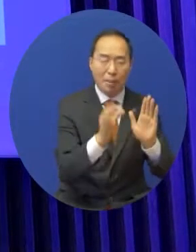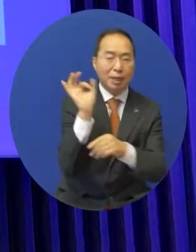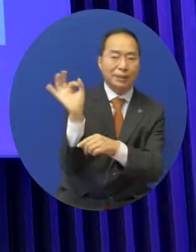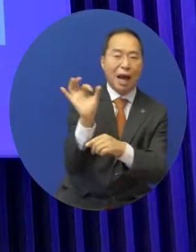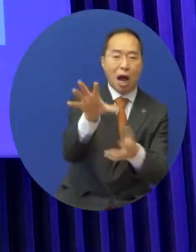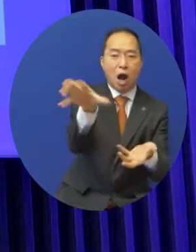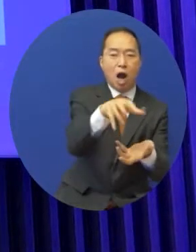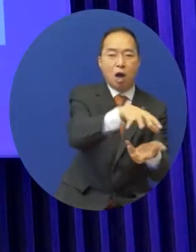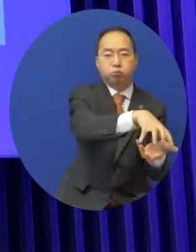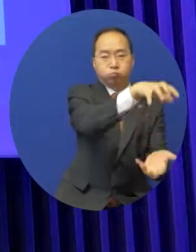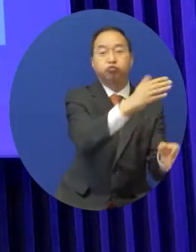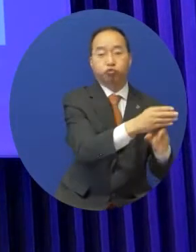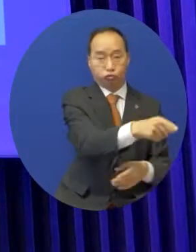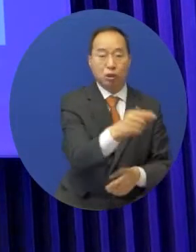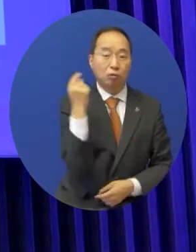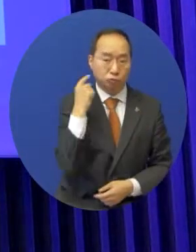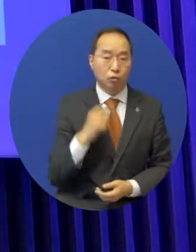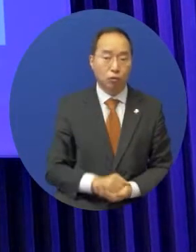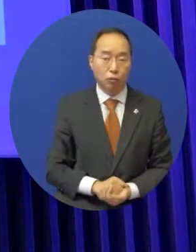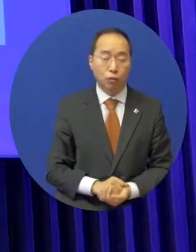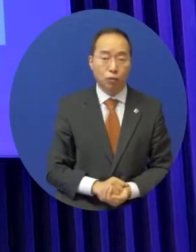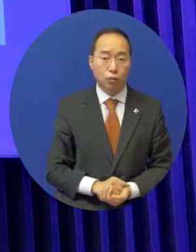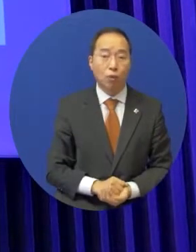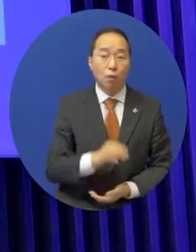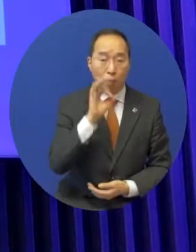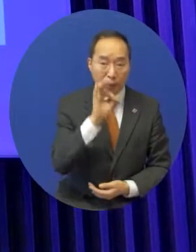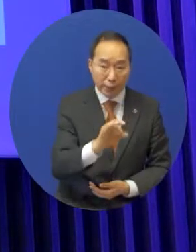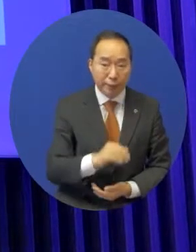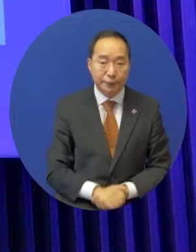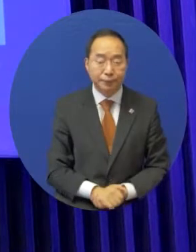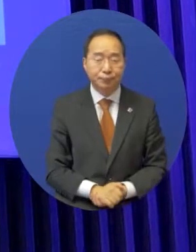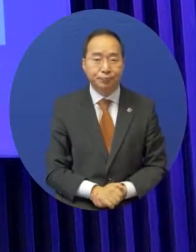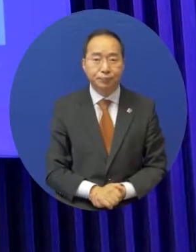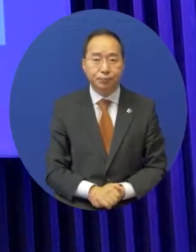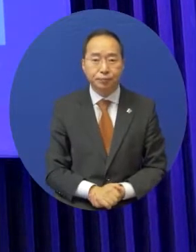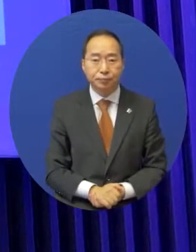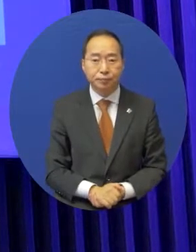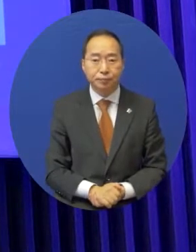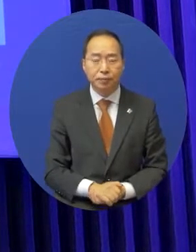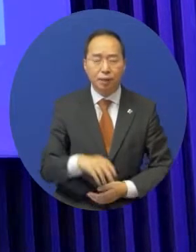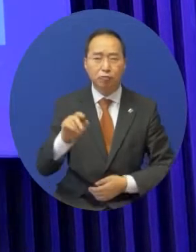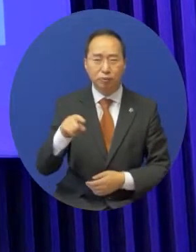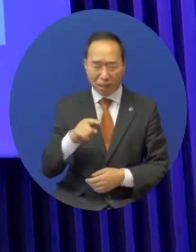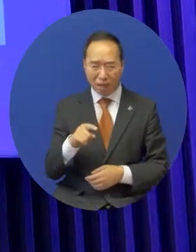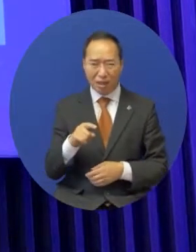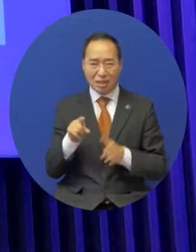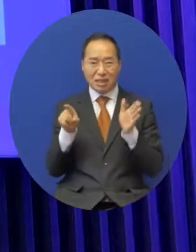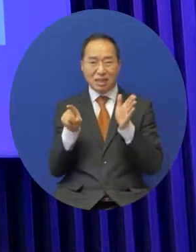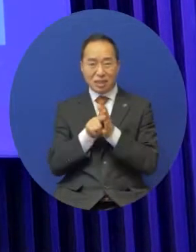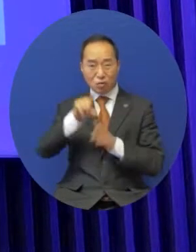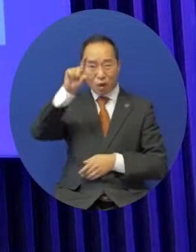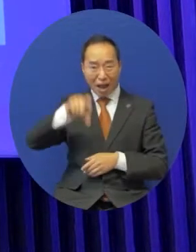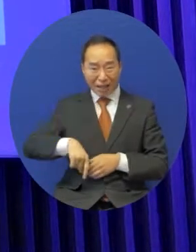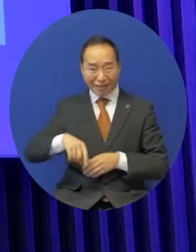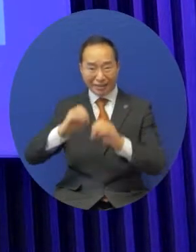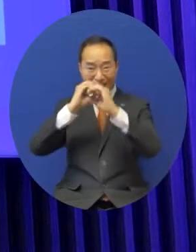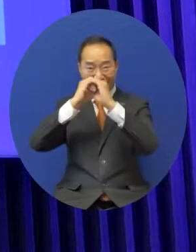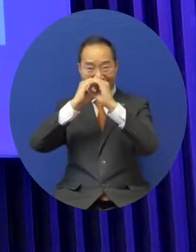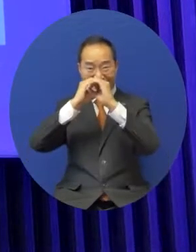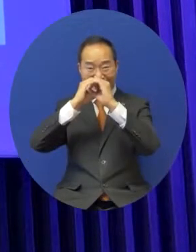합니다. 그래서 거기 나가서 하다 보니까 이런 이제 마스터카드나 우리가 보통